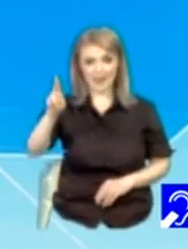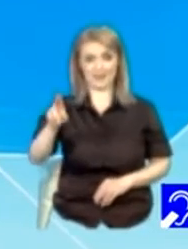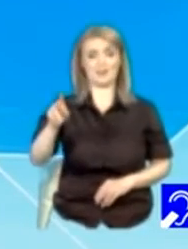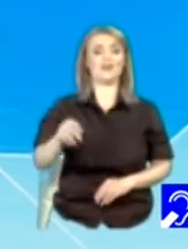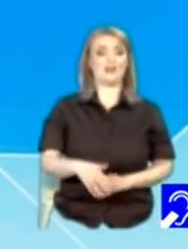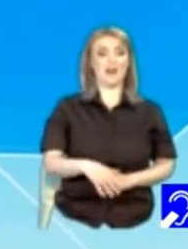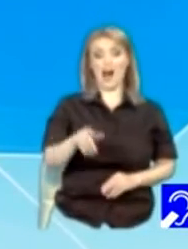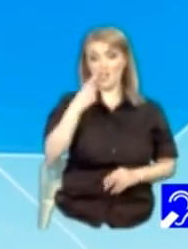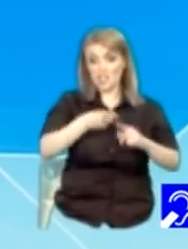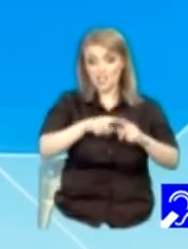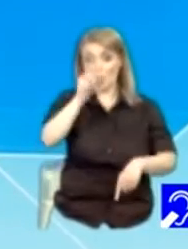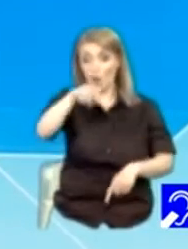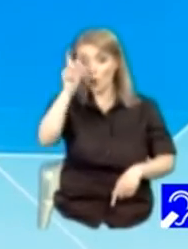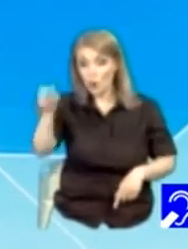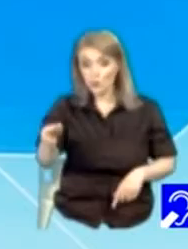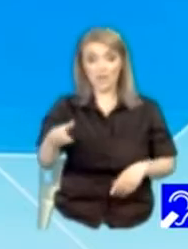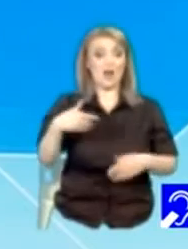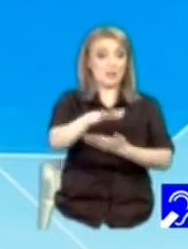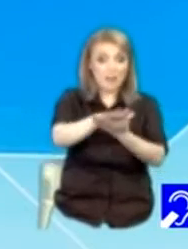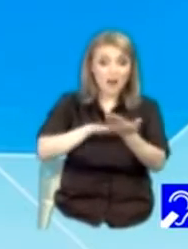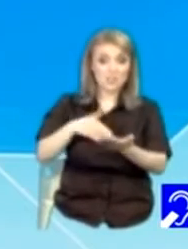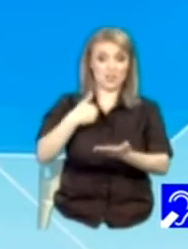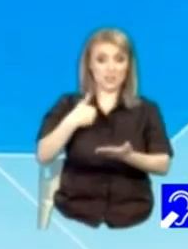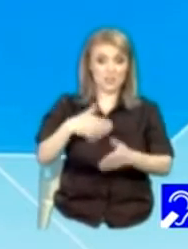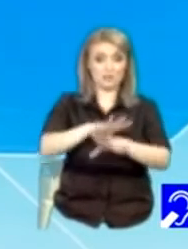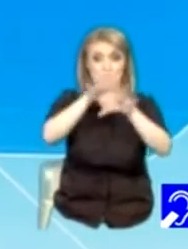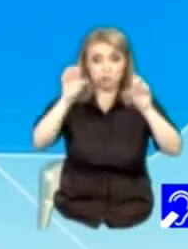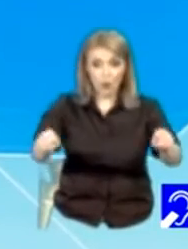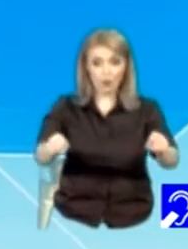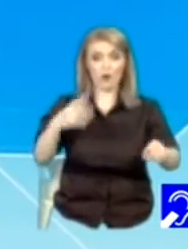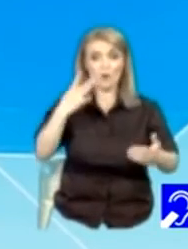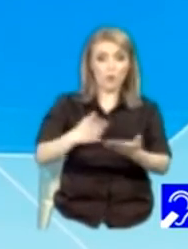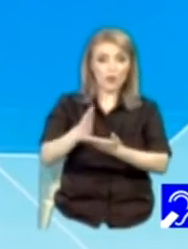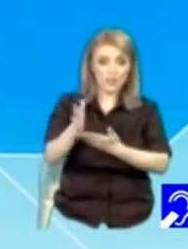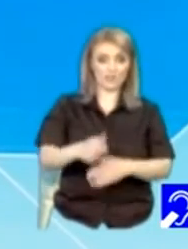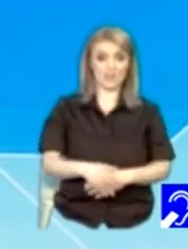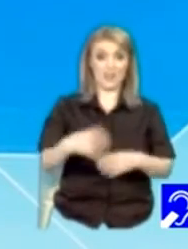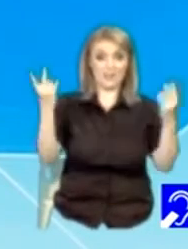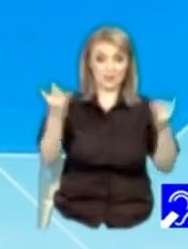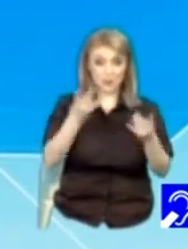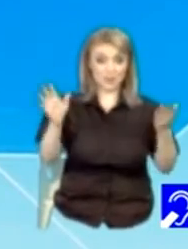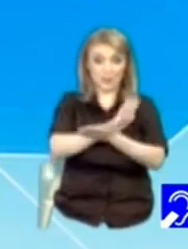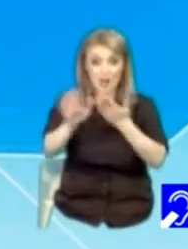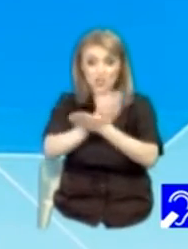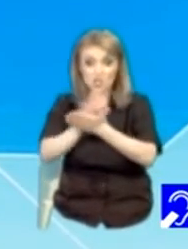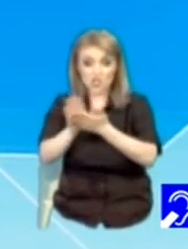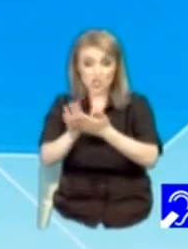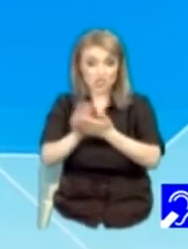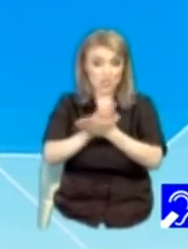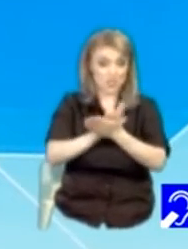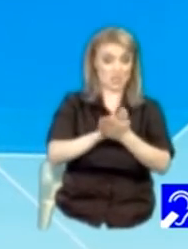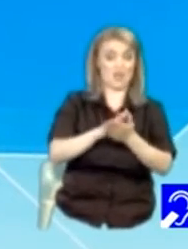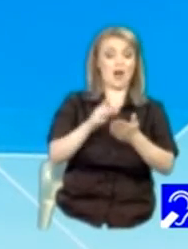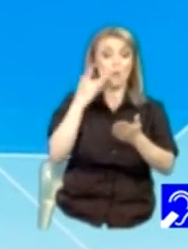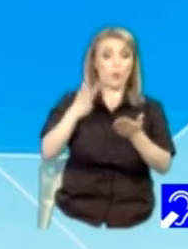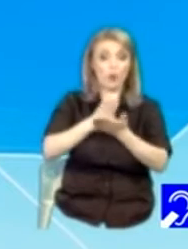cetățenii noștri nu vor avea perspectivă de a exista aici. Noi avem necesitate de actualitatea zilei de astăzi, să curățăm